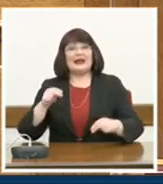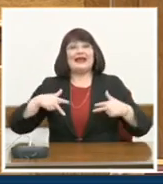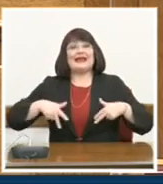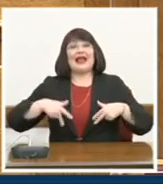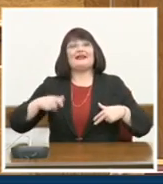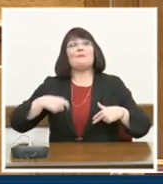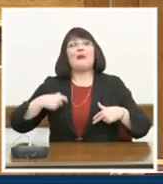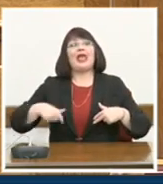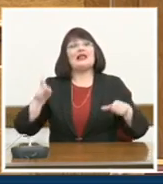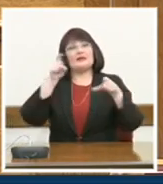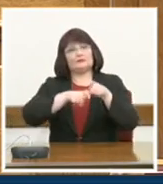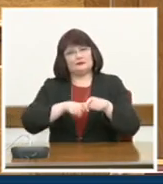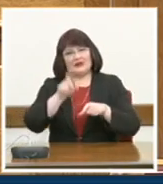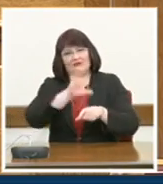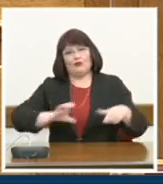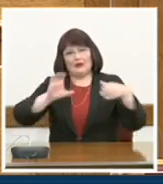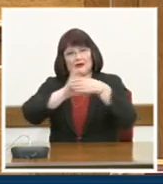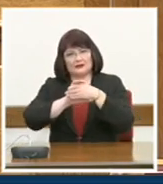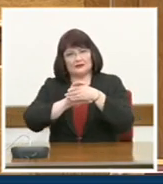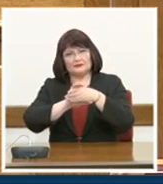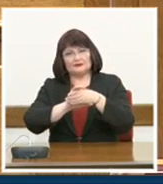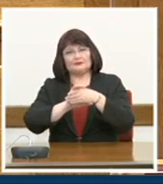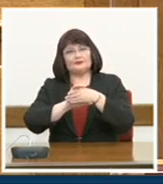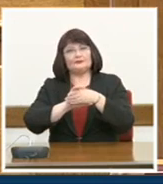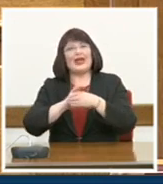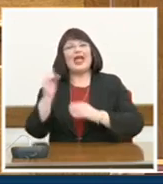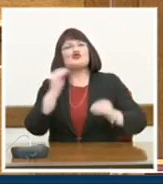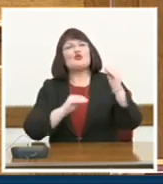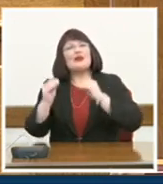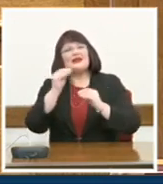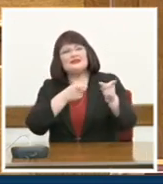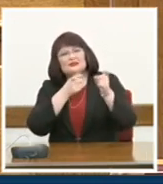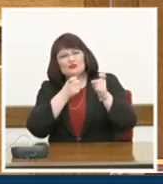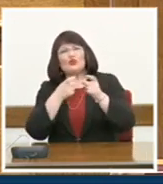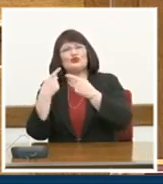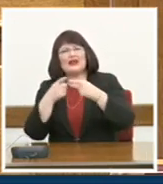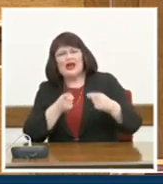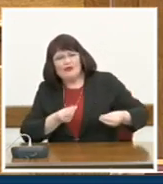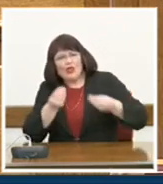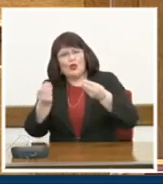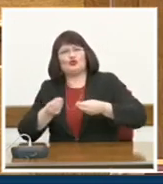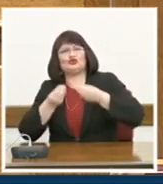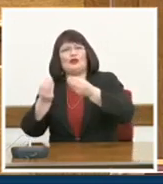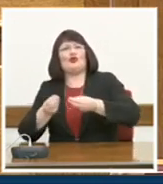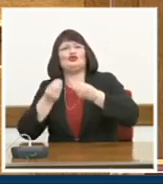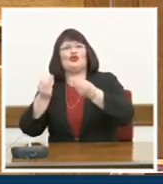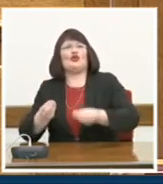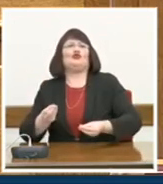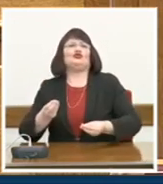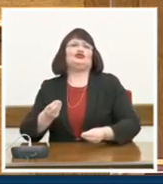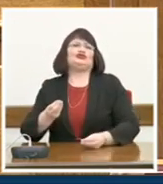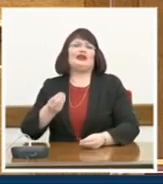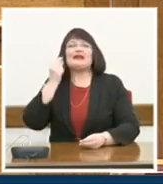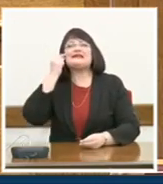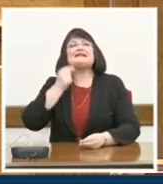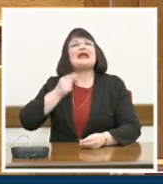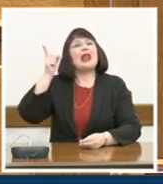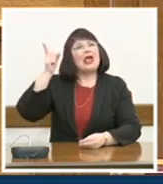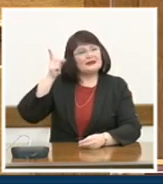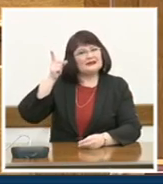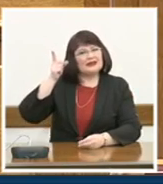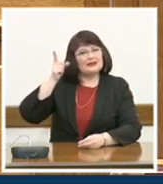να αυξήσουν τη ροή των εξοπλισμών προς το αντιδραστικό καθεστώς Ζελένσκι που θρέφει στους κόλπους του